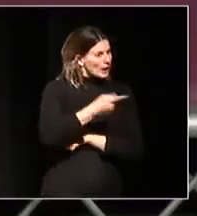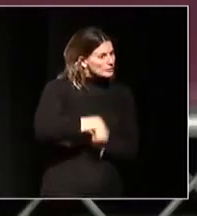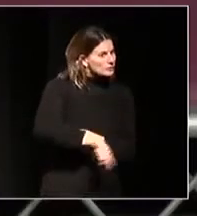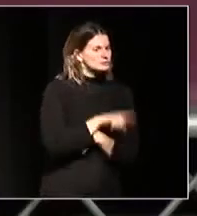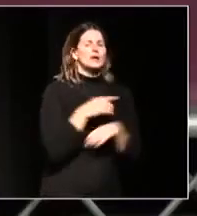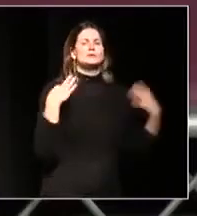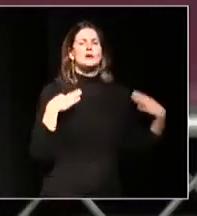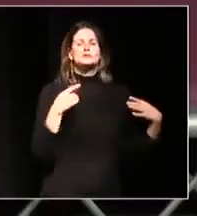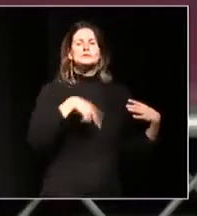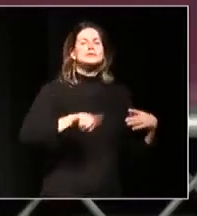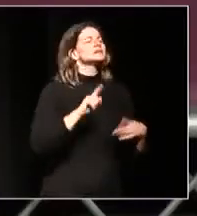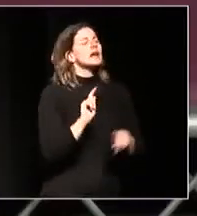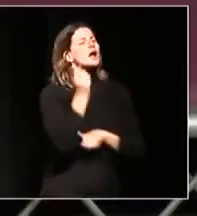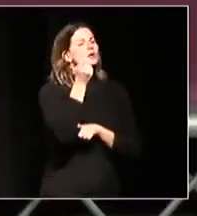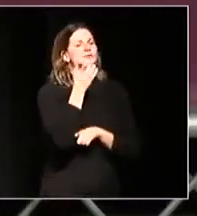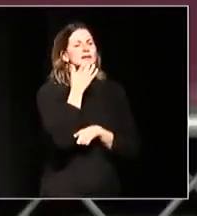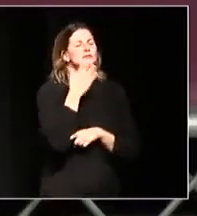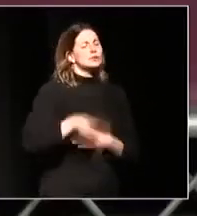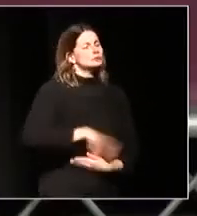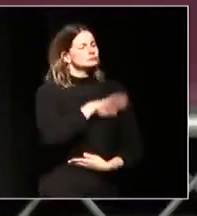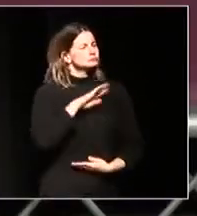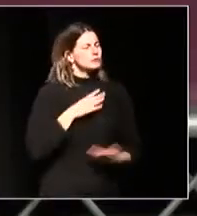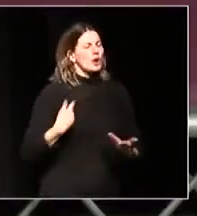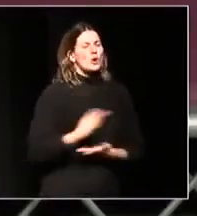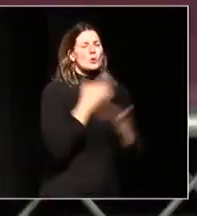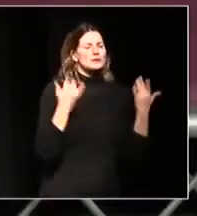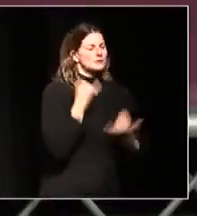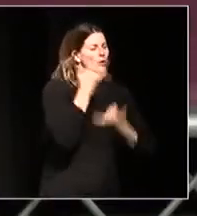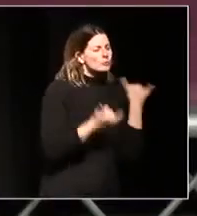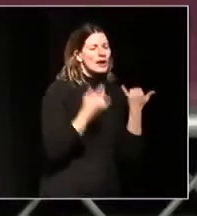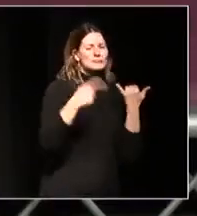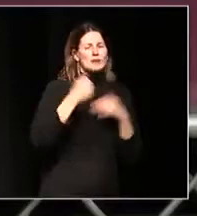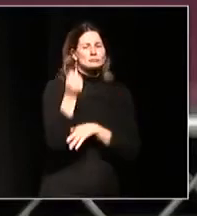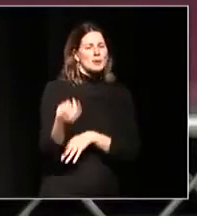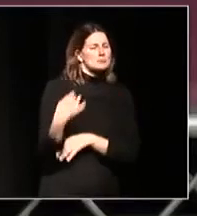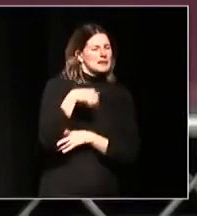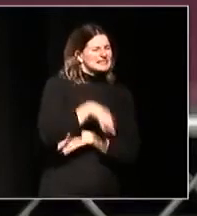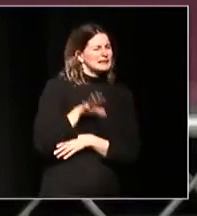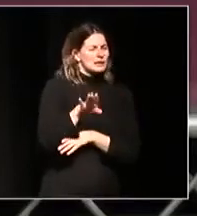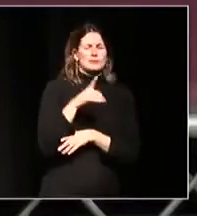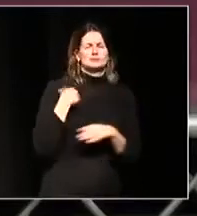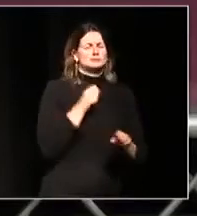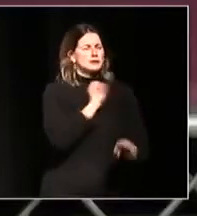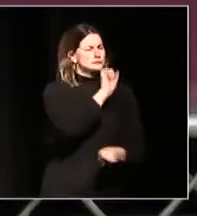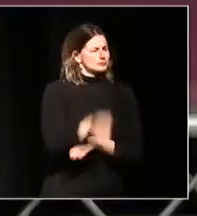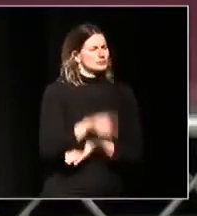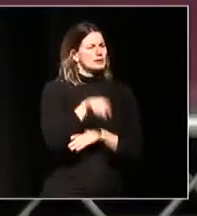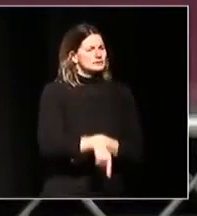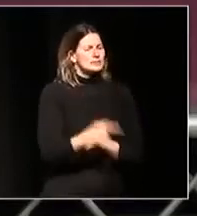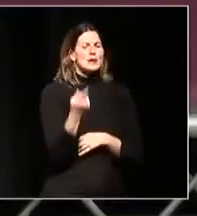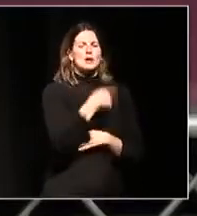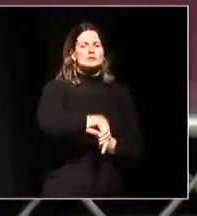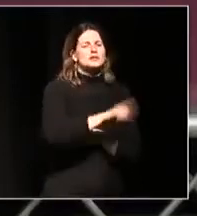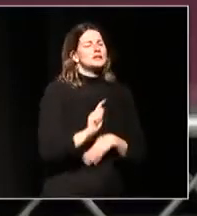només hem aconseguit superar nosaltres tots els entrebancs dels poderosos d'aquest país, hem aconseguit finalment